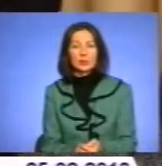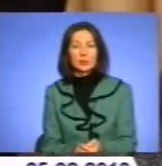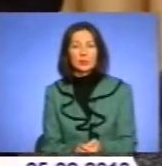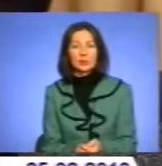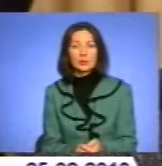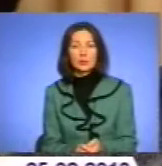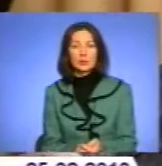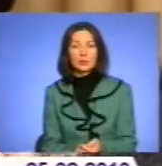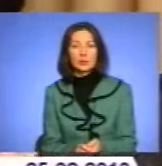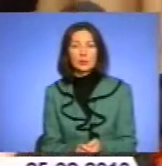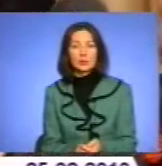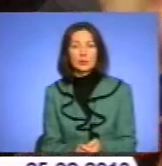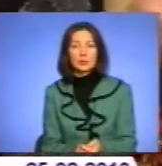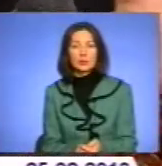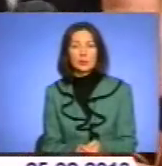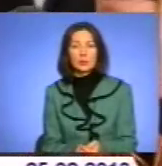Червоною рудою ще